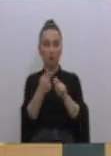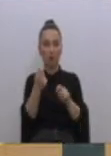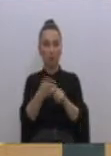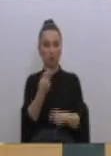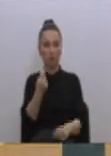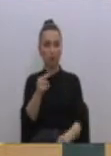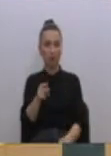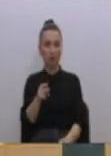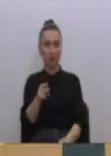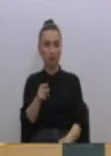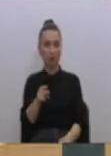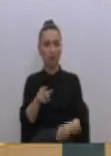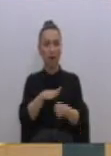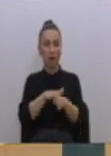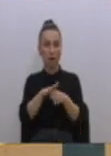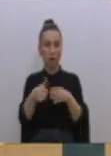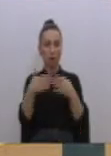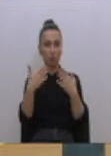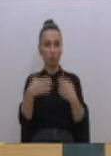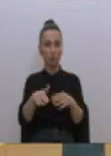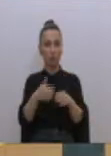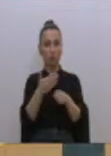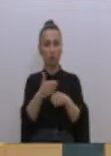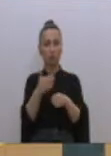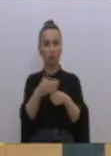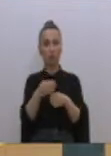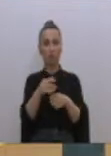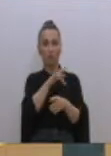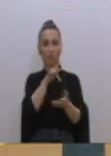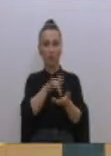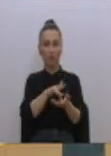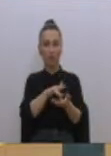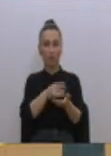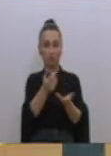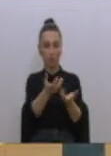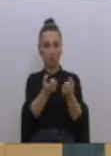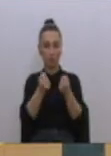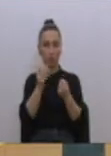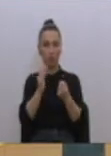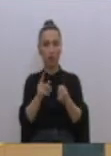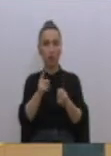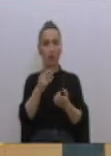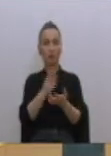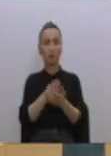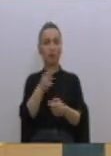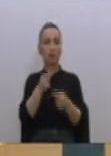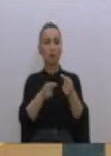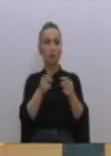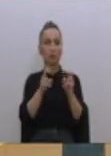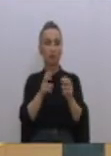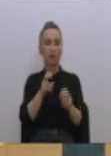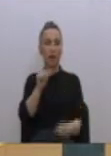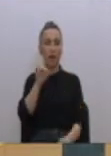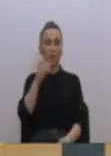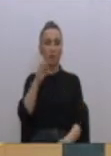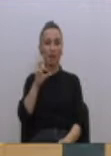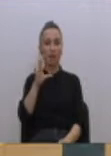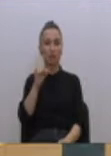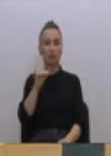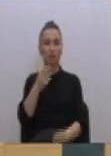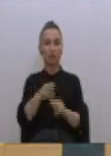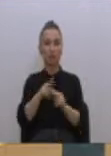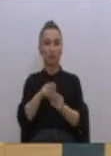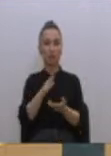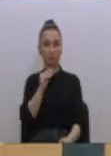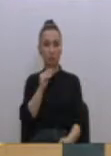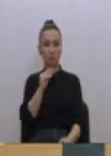tanhe. Matia Sule, baga, horcile, da, am privat, am tahep, scoca, da, mi-i uire, scoca, zoga, da, tratul Marsebos, da, uhađe, arbitraj, mi-i uire, se bosrom, scau,